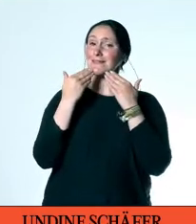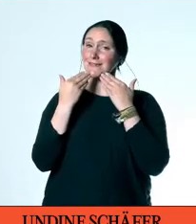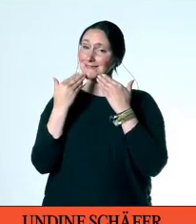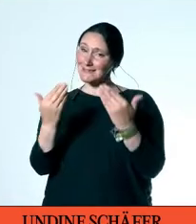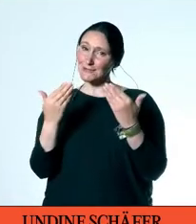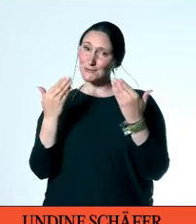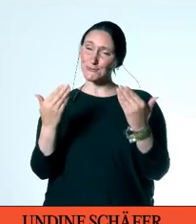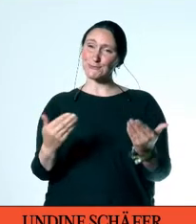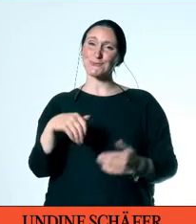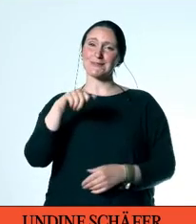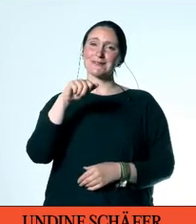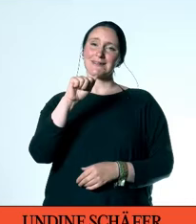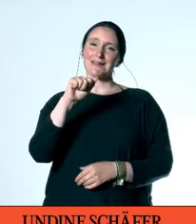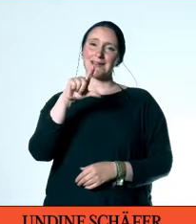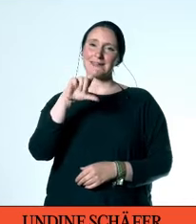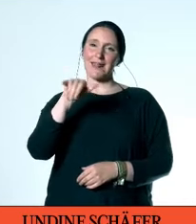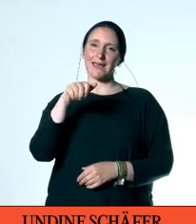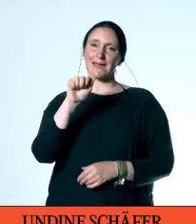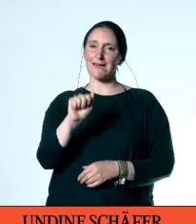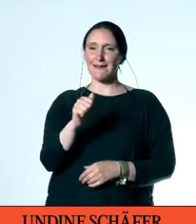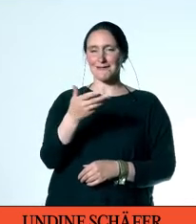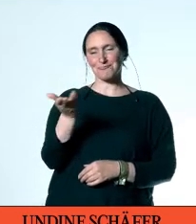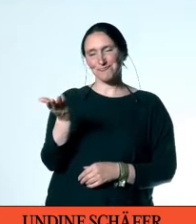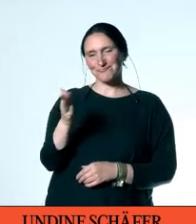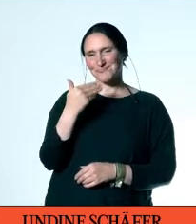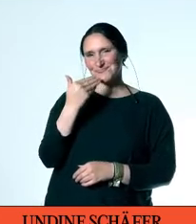Ja, danke, Aleja.